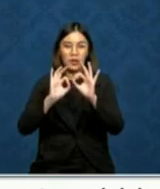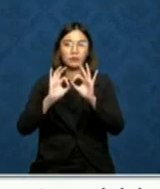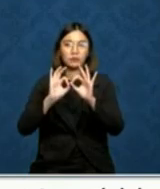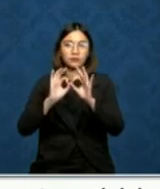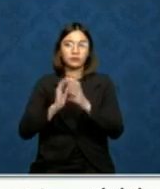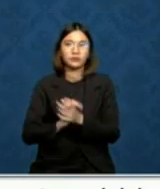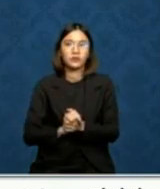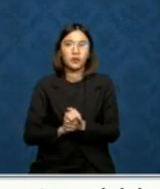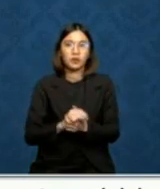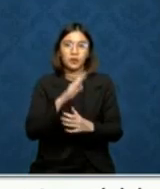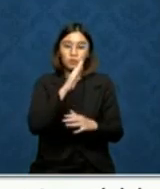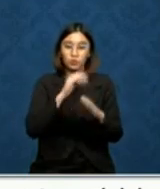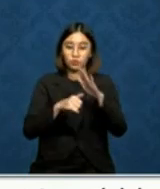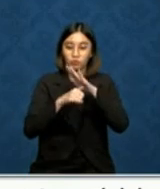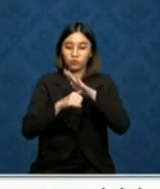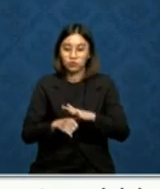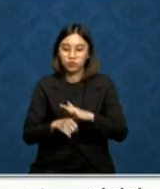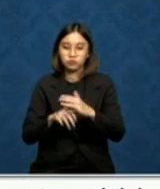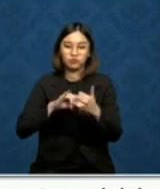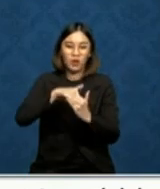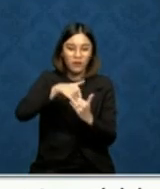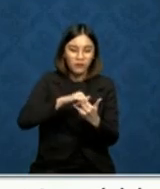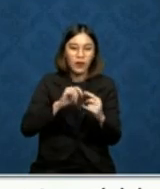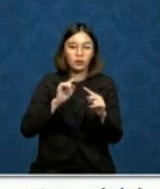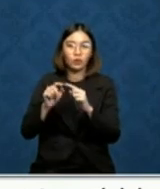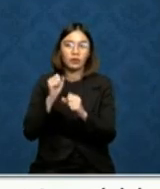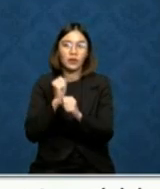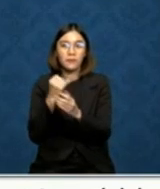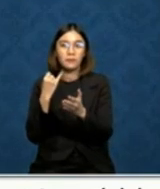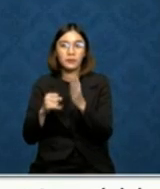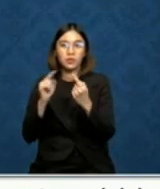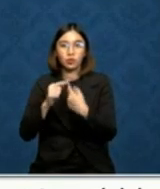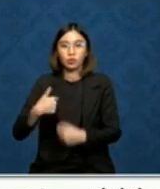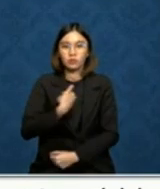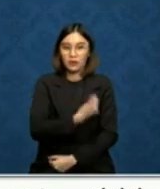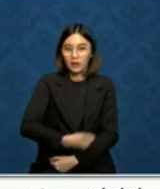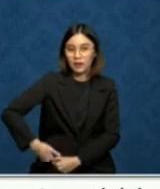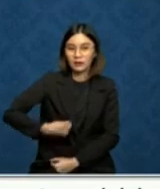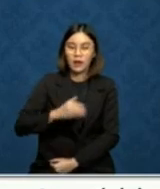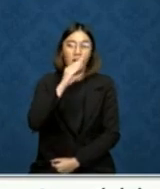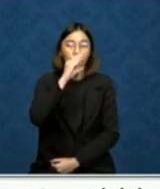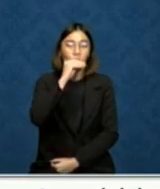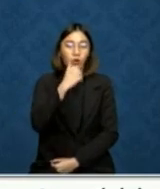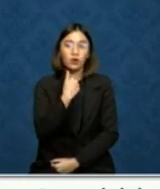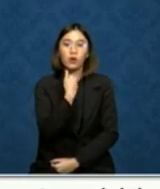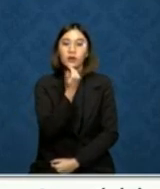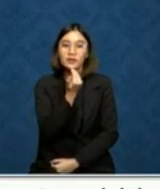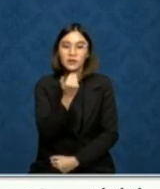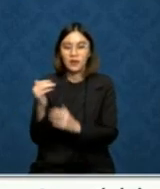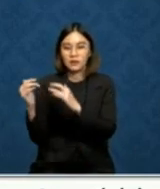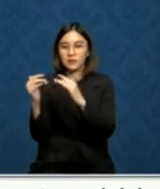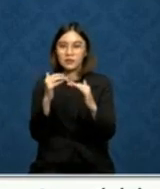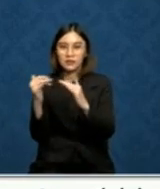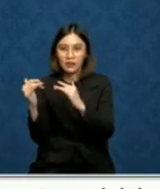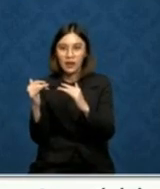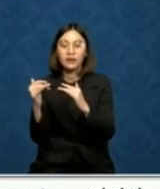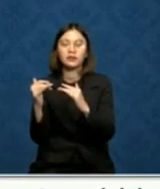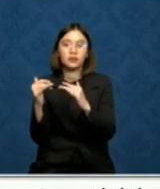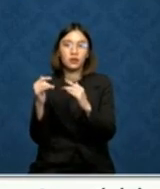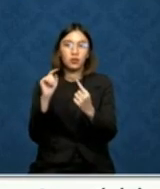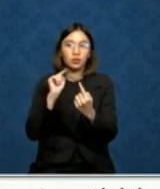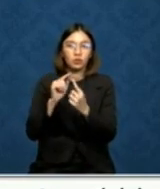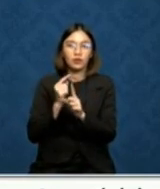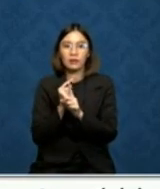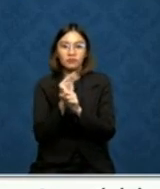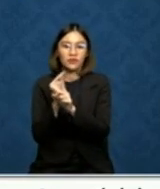โดยการคุกคามทางเพศครอบคลุมการกระทำทั้งทางกายวาจาการสื่อสารและการติ